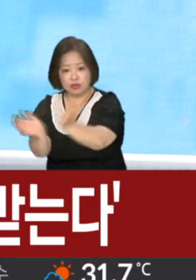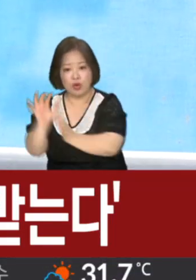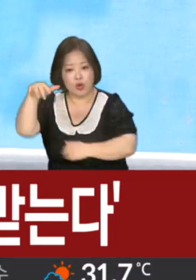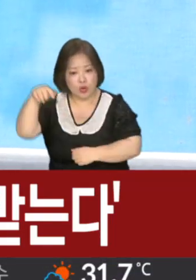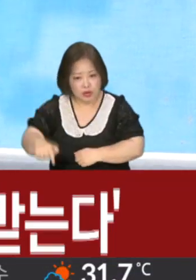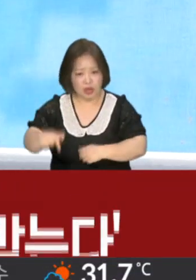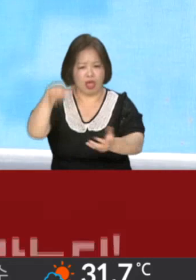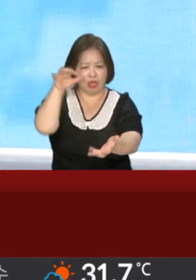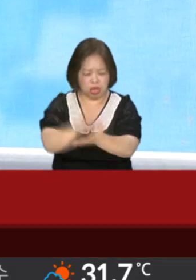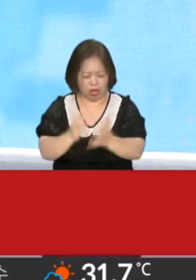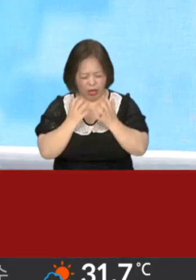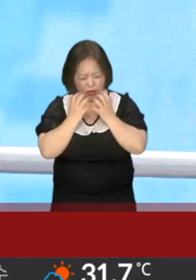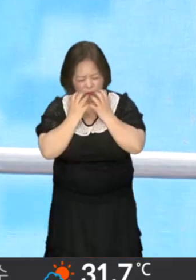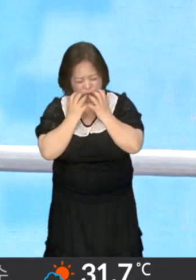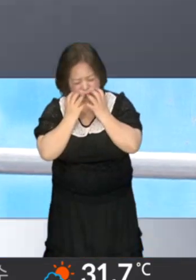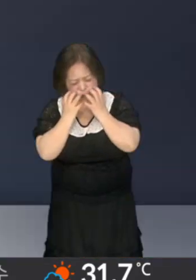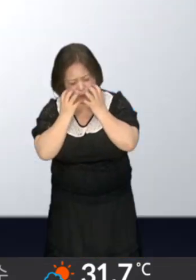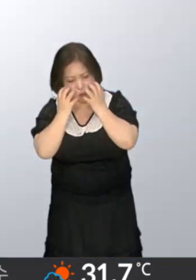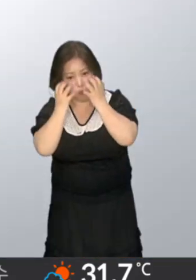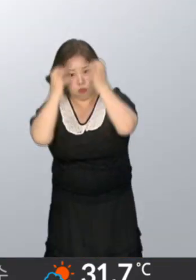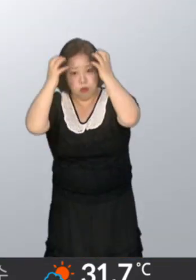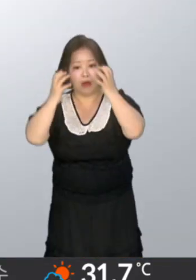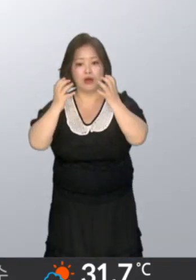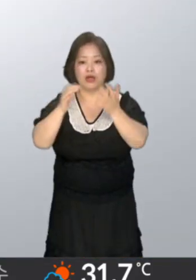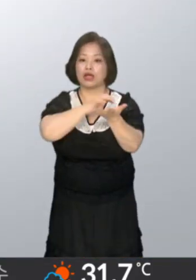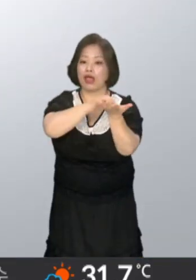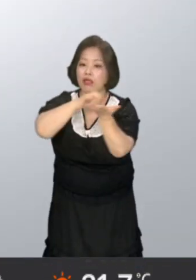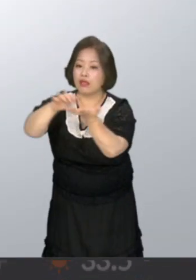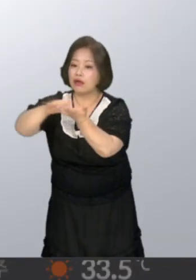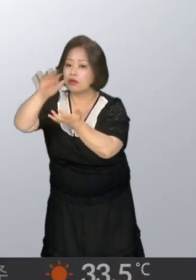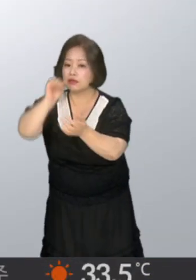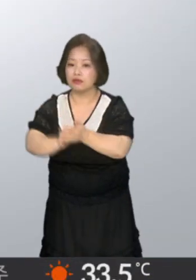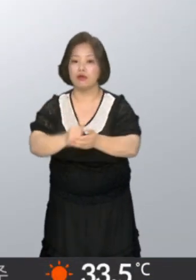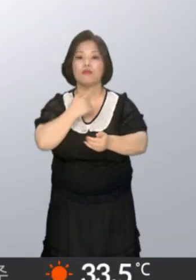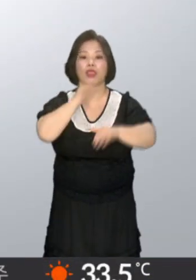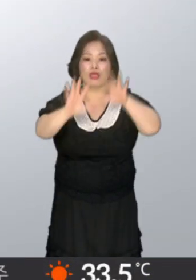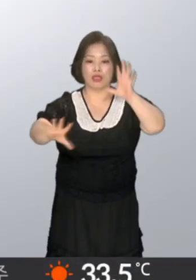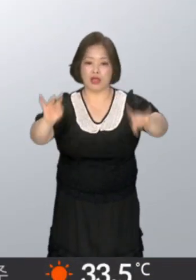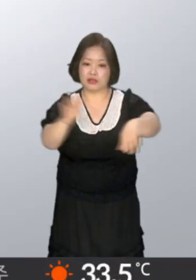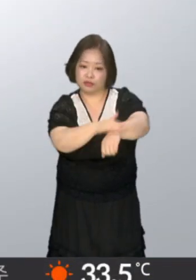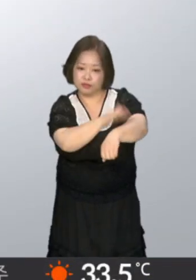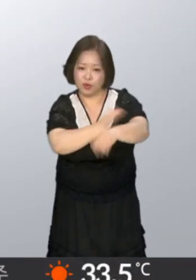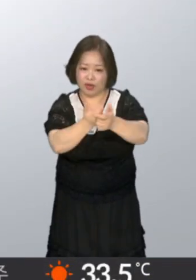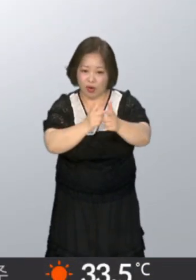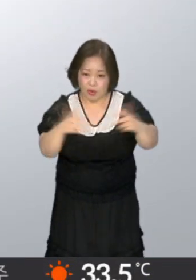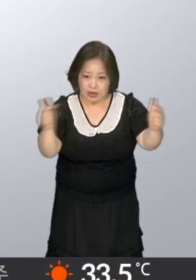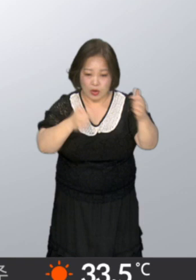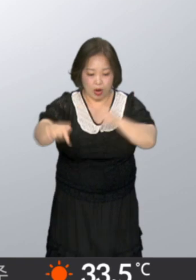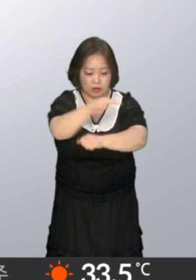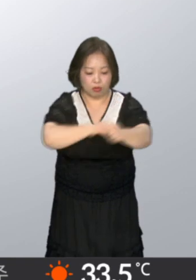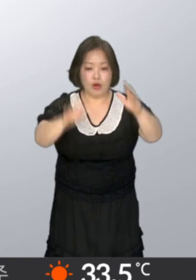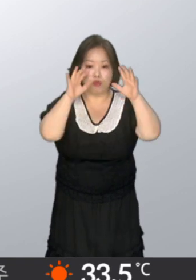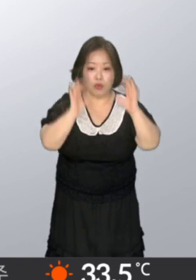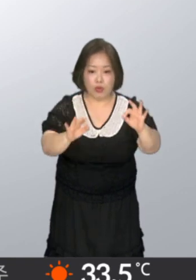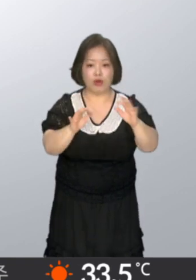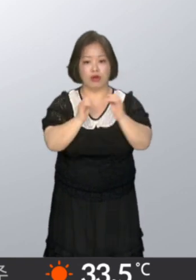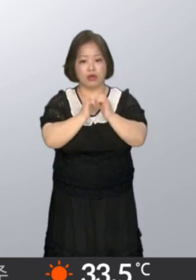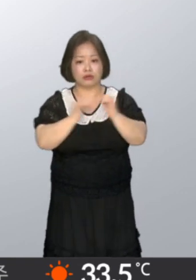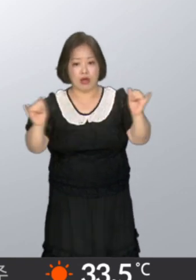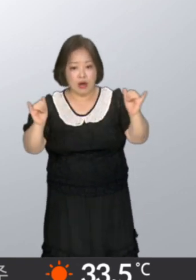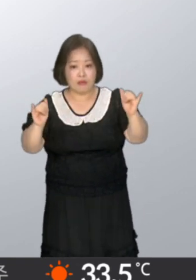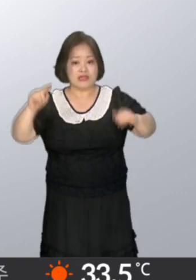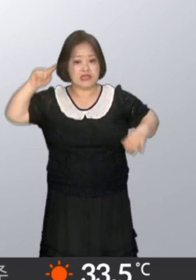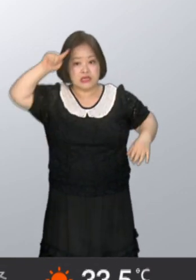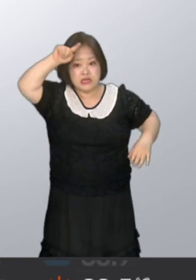열스트레스라는 더위 지수를 운영합니다. 기온과 습도, 일사량 등 각종 요소를 이용해 실제 더위 때문에